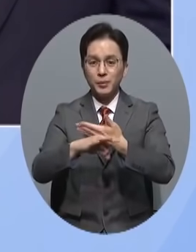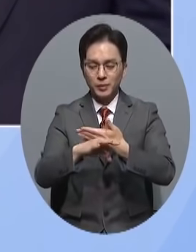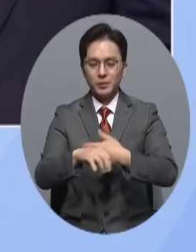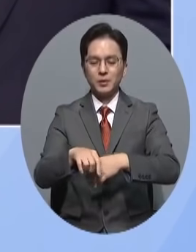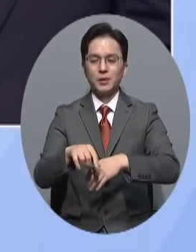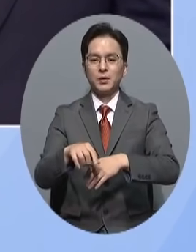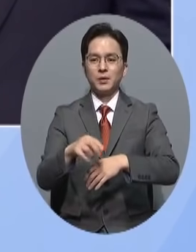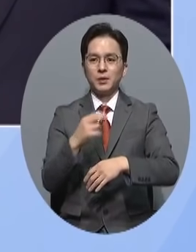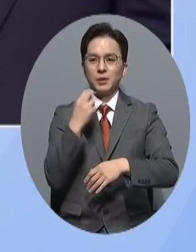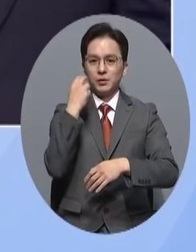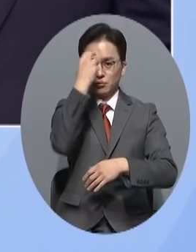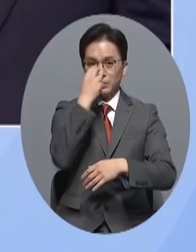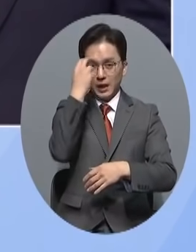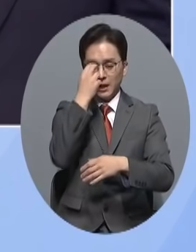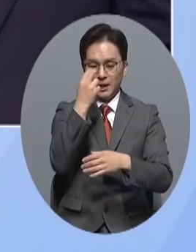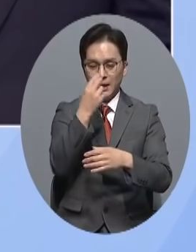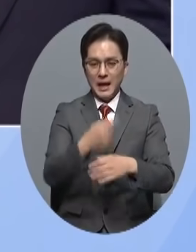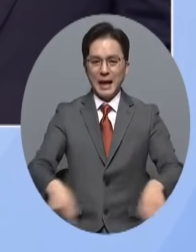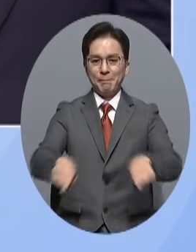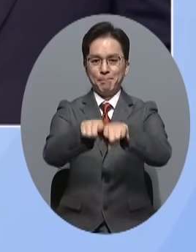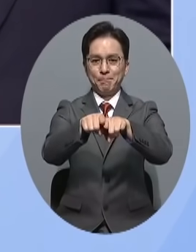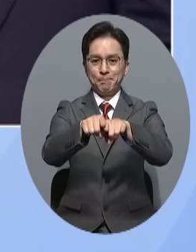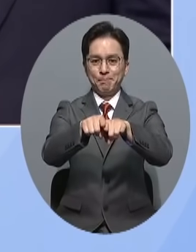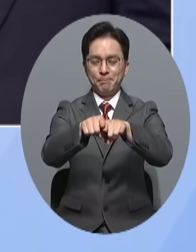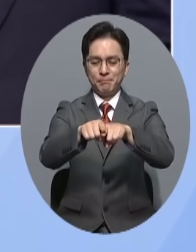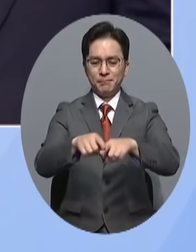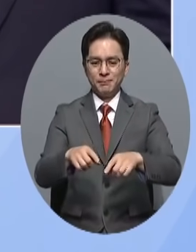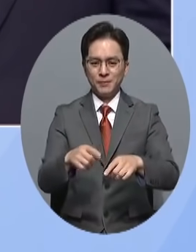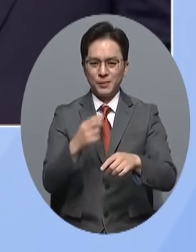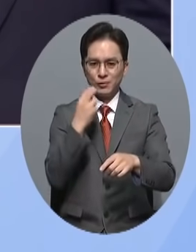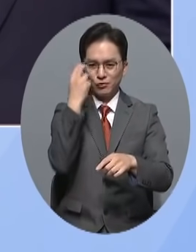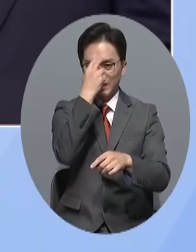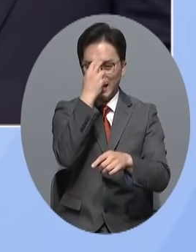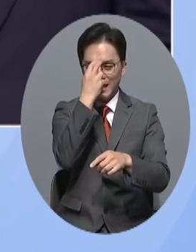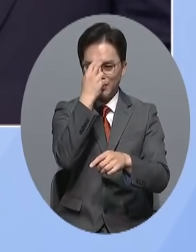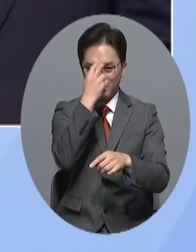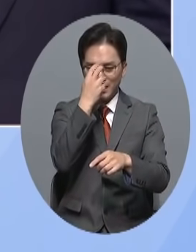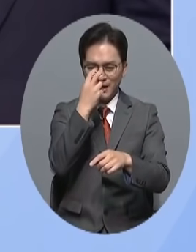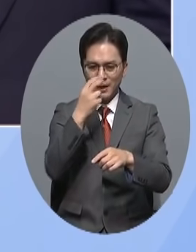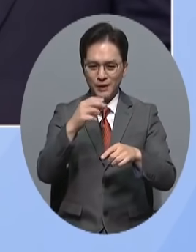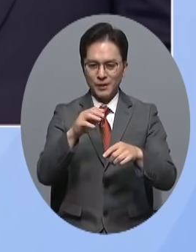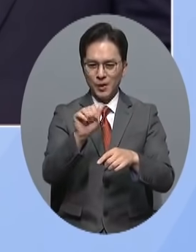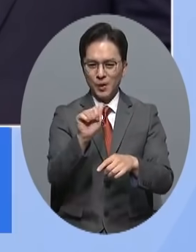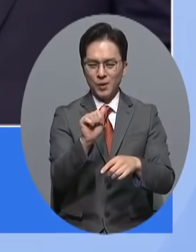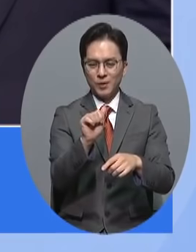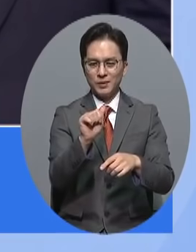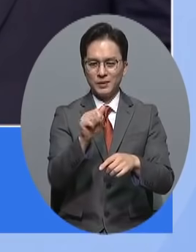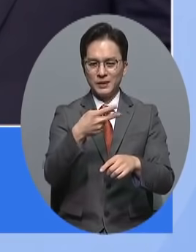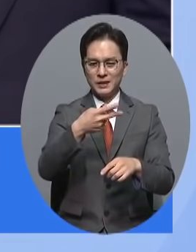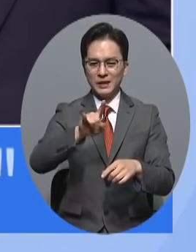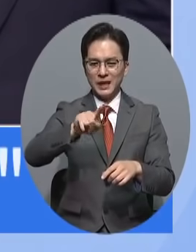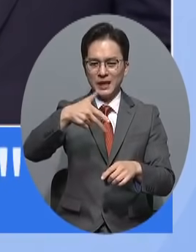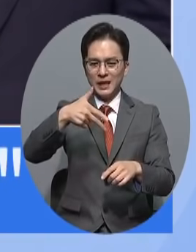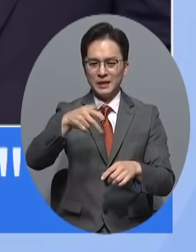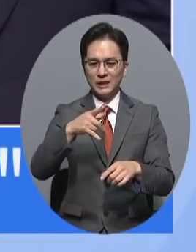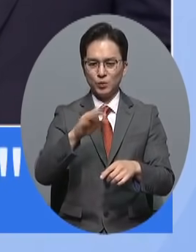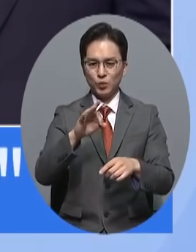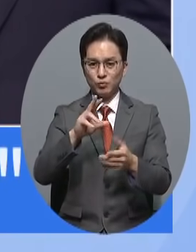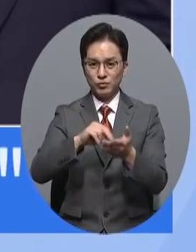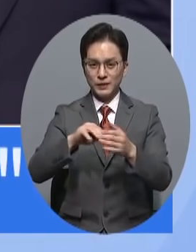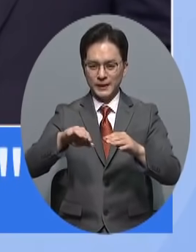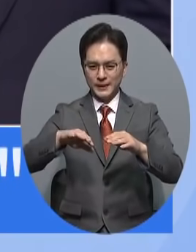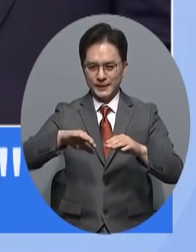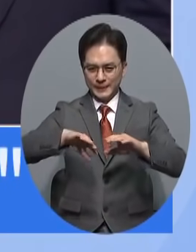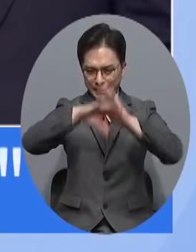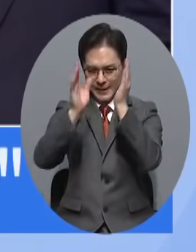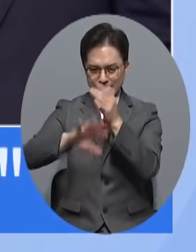있는 수사기관, 이른바 검찰총장이 임명하는 특별검사라든가 아니면은 이낙연 후보가 제안한 대로 온 정부 부처가